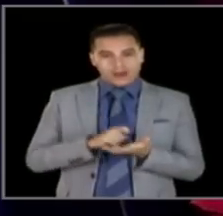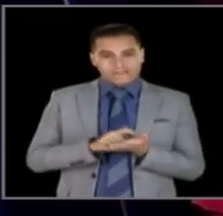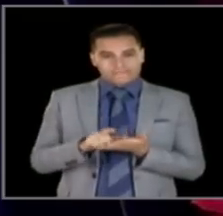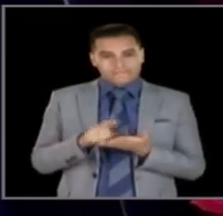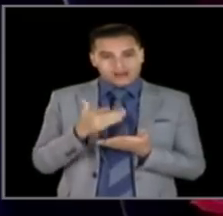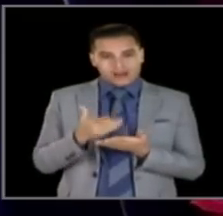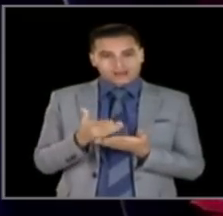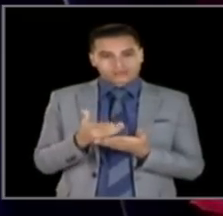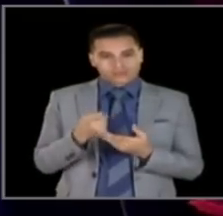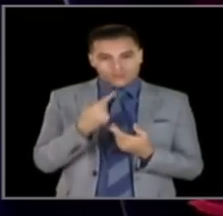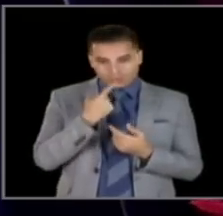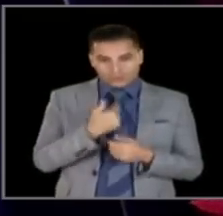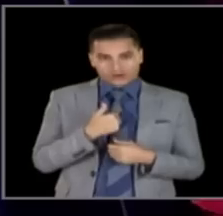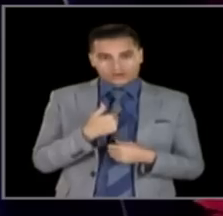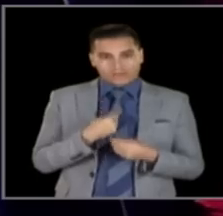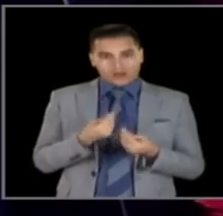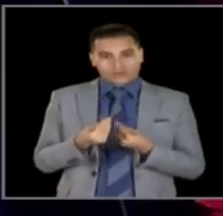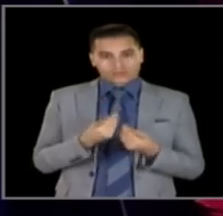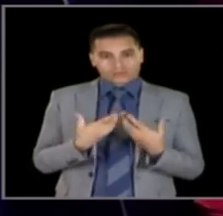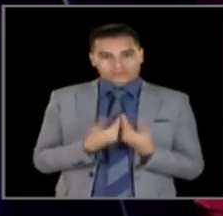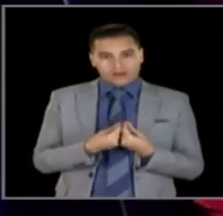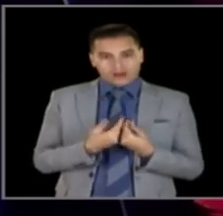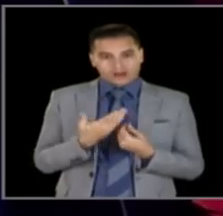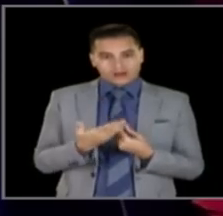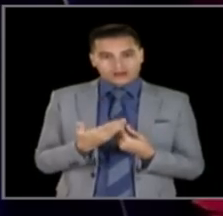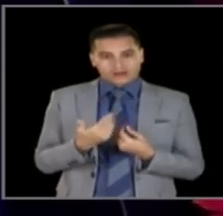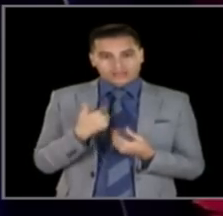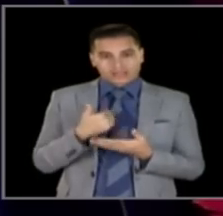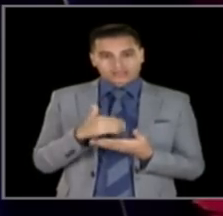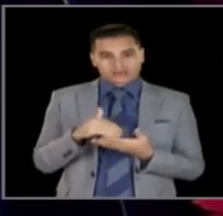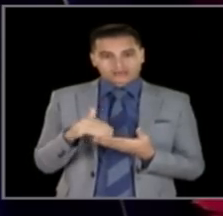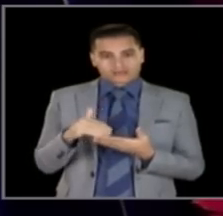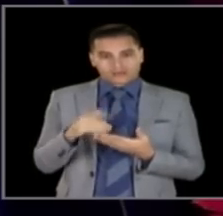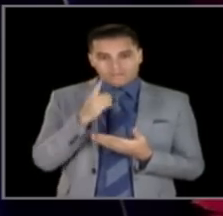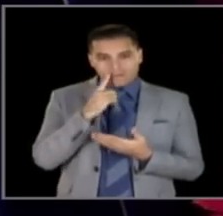لحضرتك، وانت قلتيلي ان انا اتواصل معاكم، فانا جيت بقى